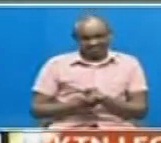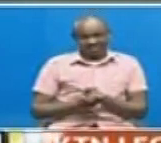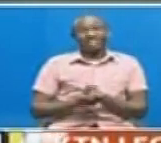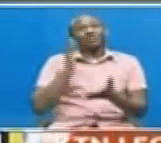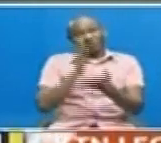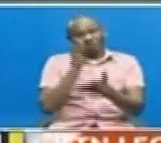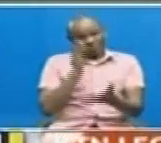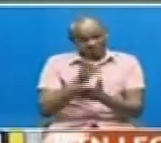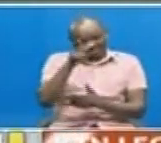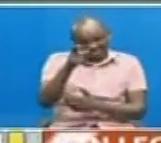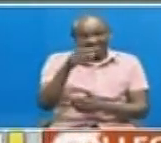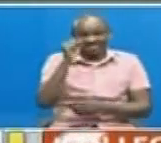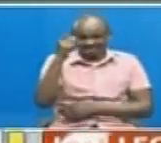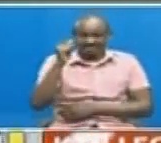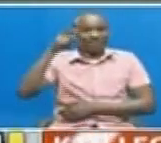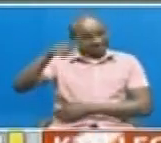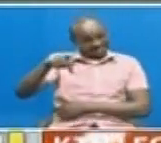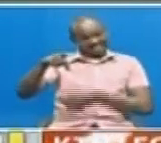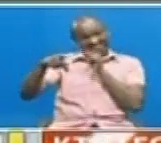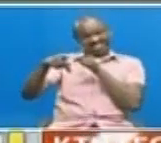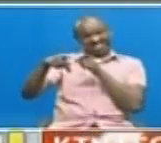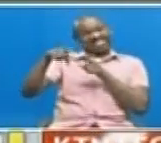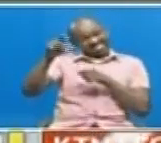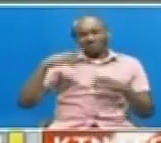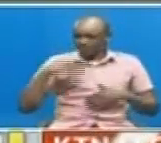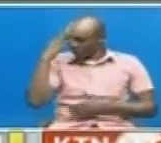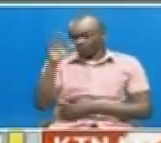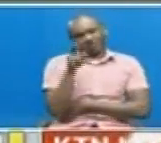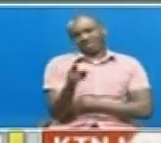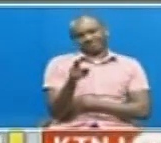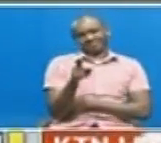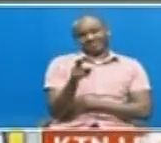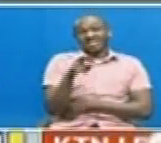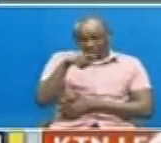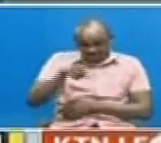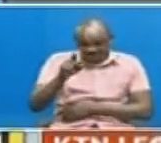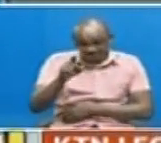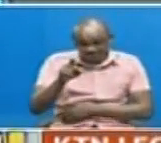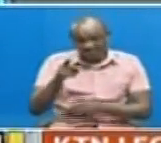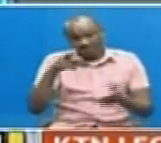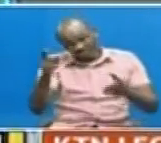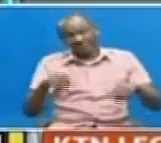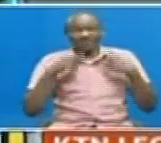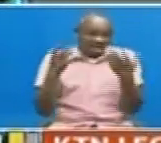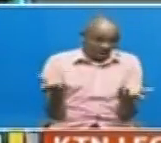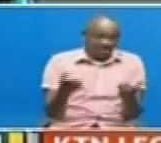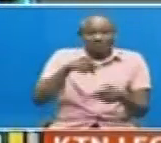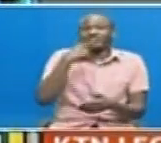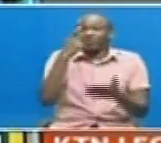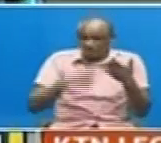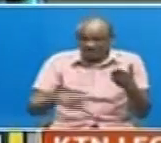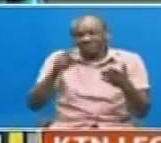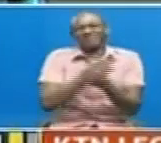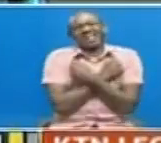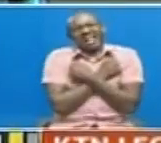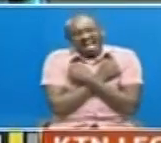Bila shaka ndo Saint P huyo ambaye wengi hawamfahamu alipo na anavyoishi. Mwenye anasema